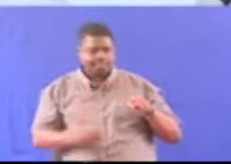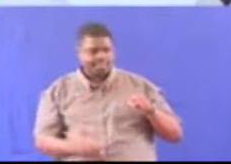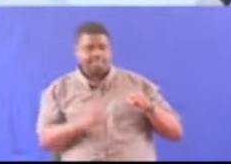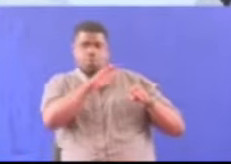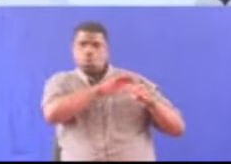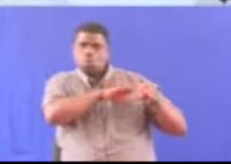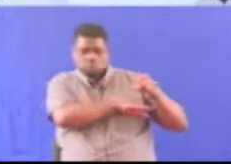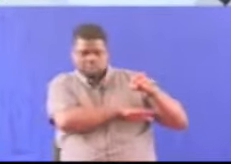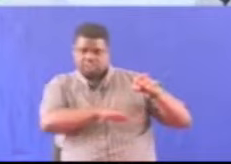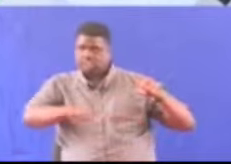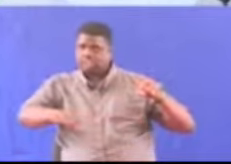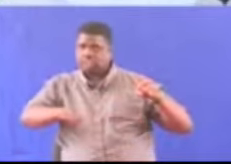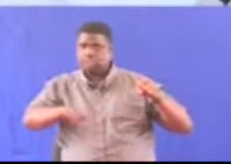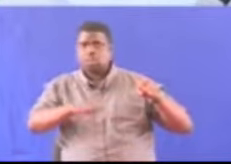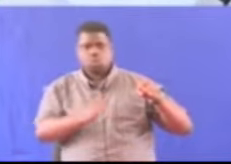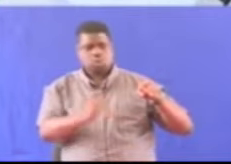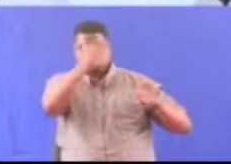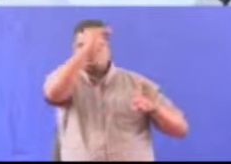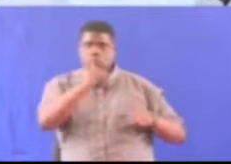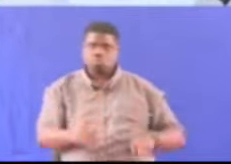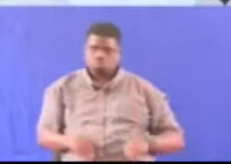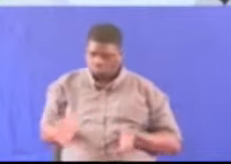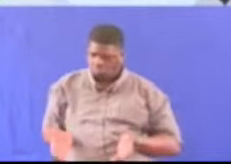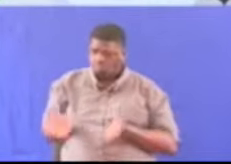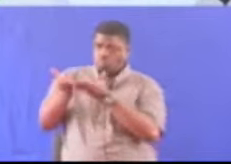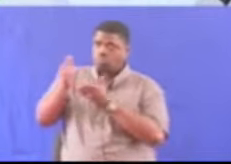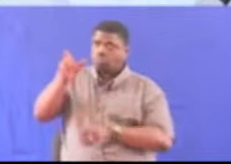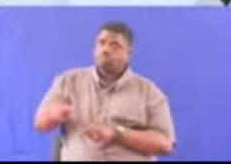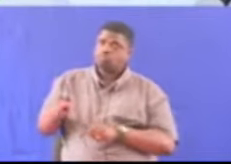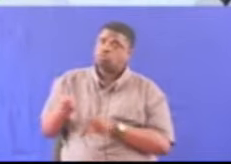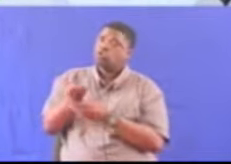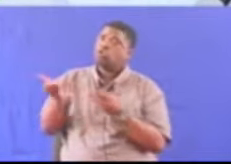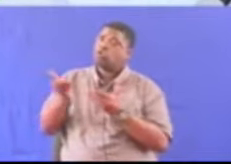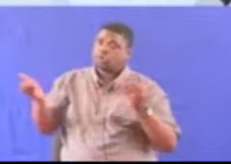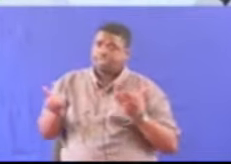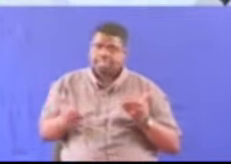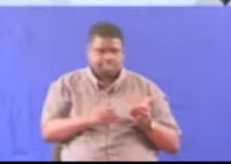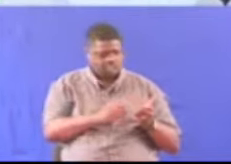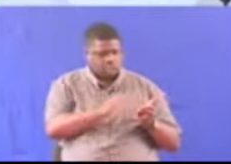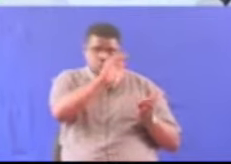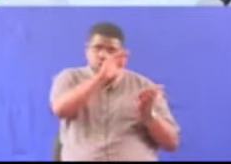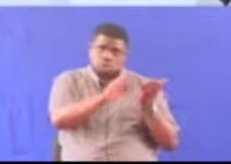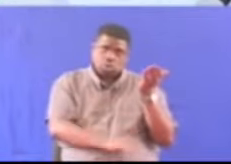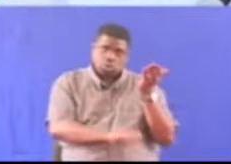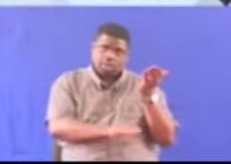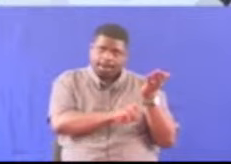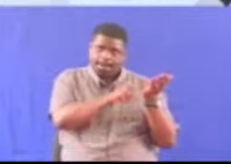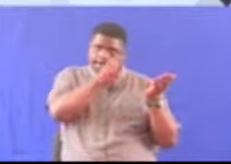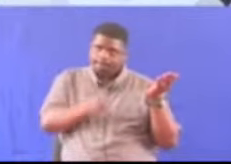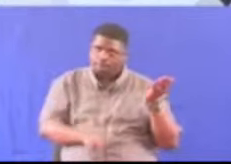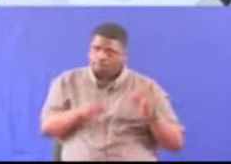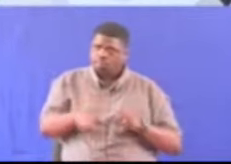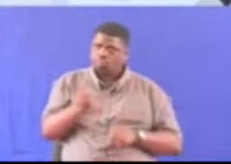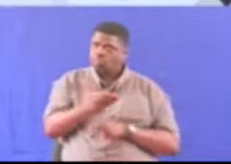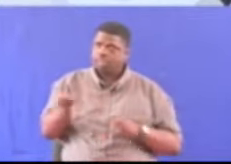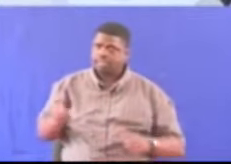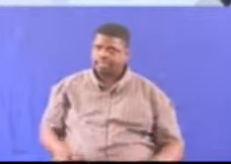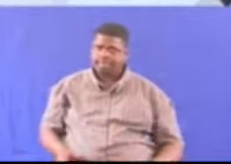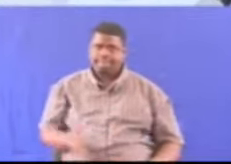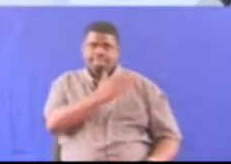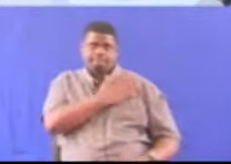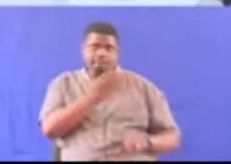غوة هم ينيوا ومتكاي نوم شوشة ومتكاي أمبا وفلم